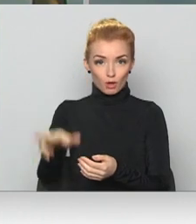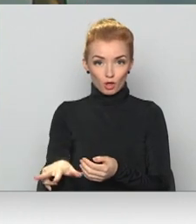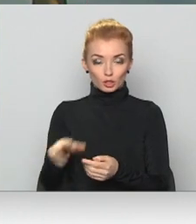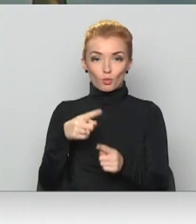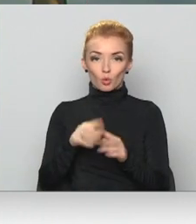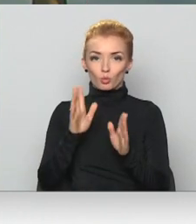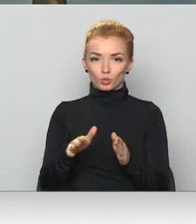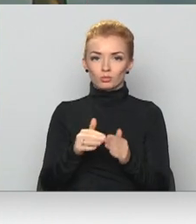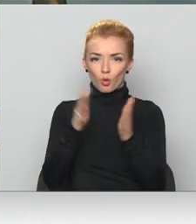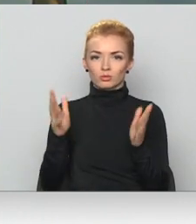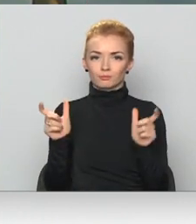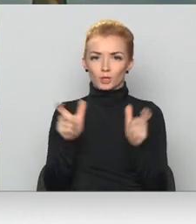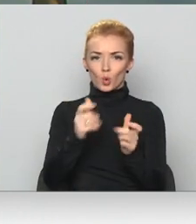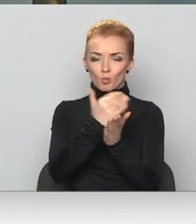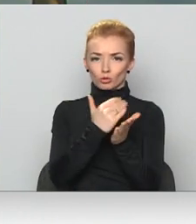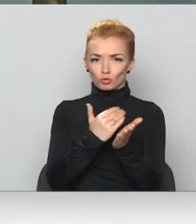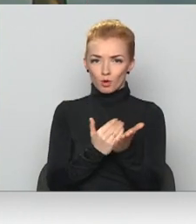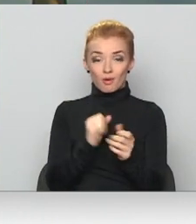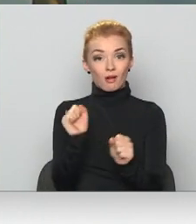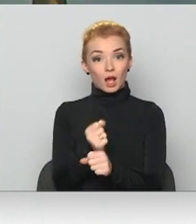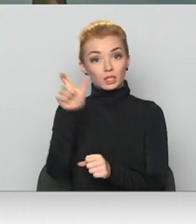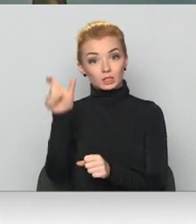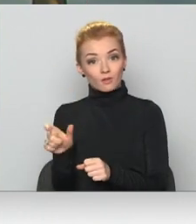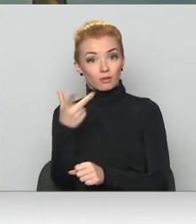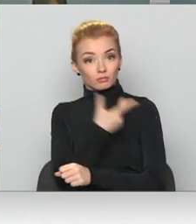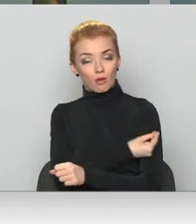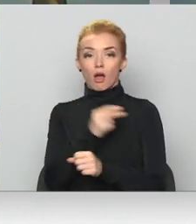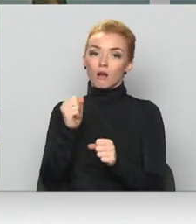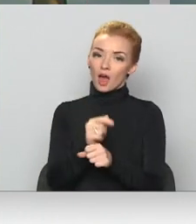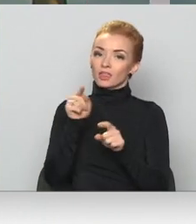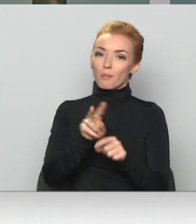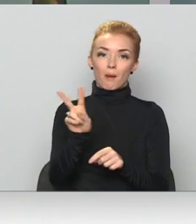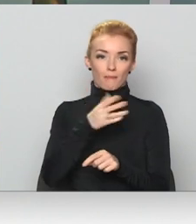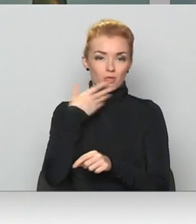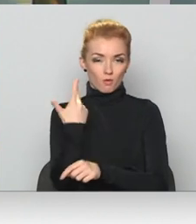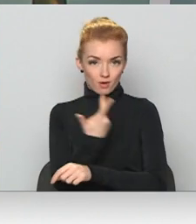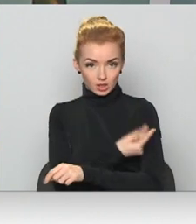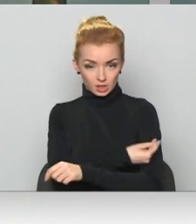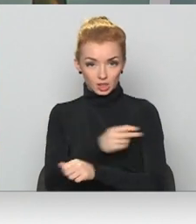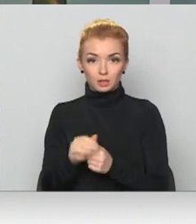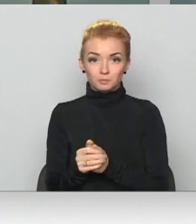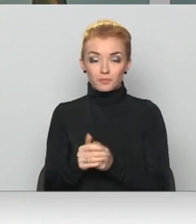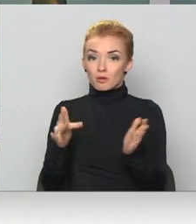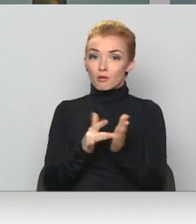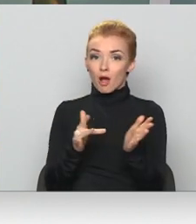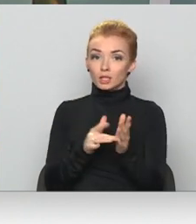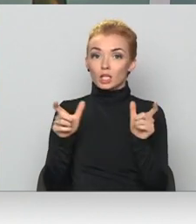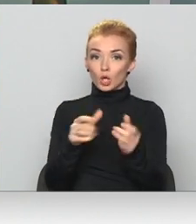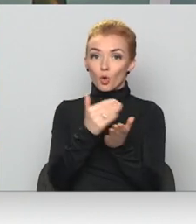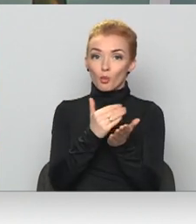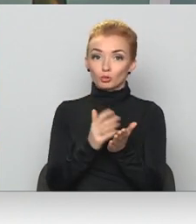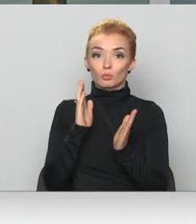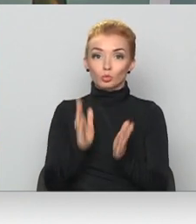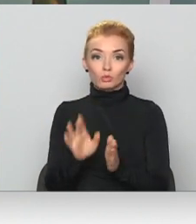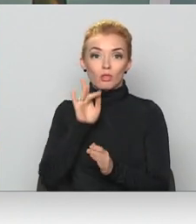vairāk ierobežojumi gan vakcinētajiem, gan nevakcinētajiem iedzīvotājiem. Par to, ar kādiem ierobežojumiem mums iespējams būs